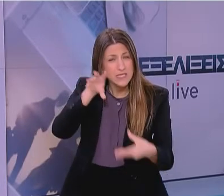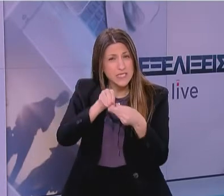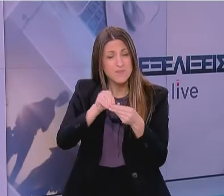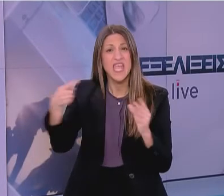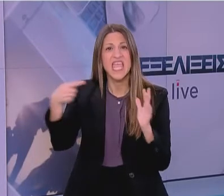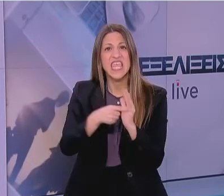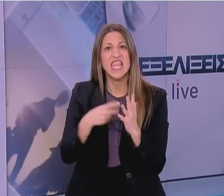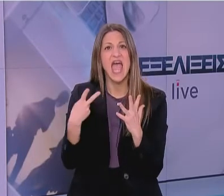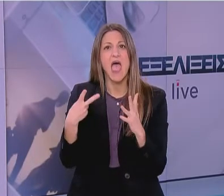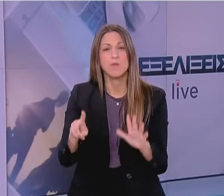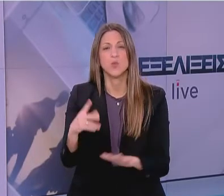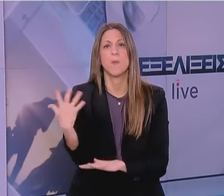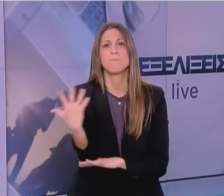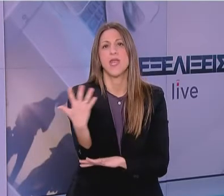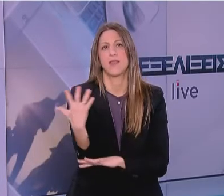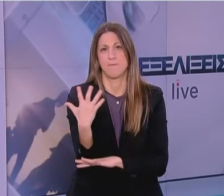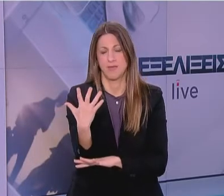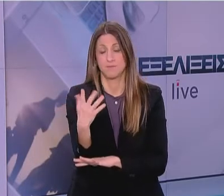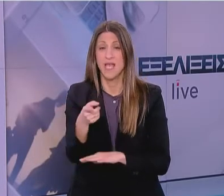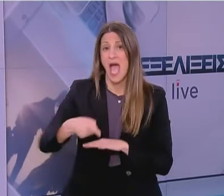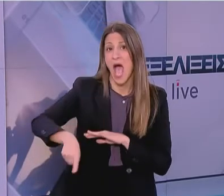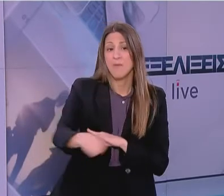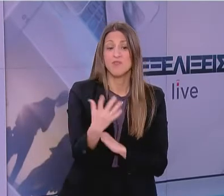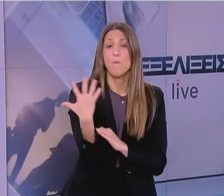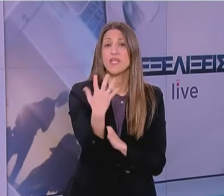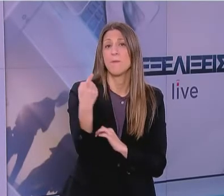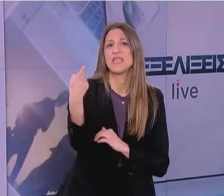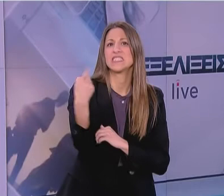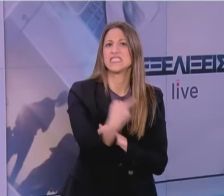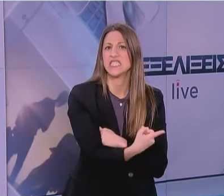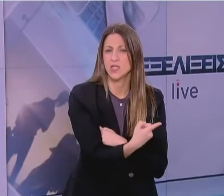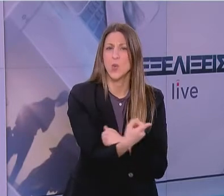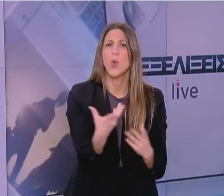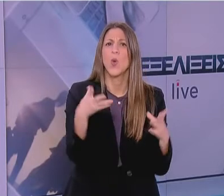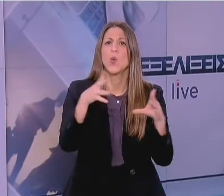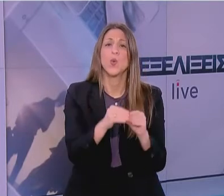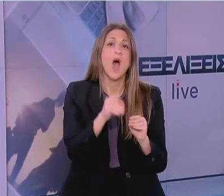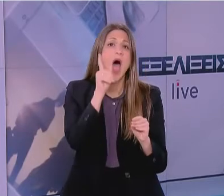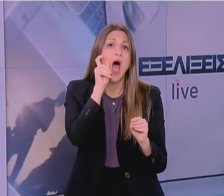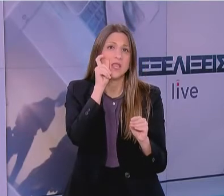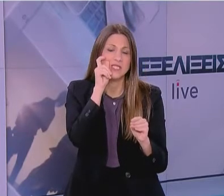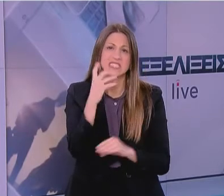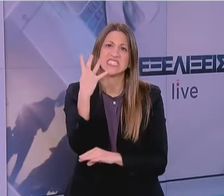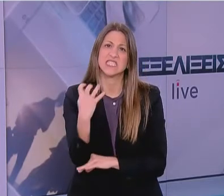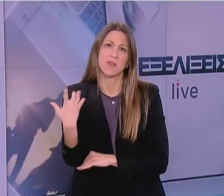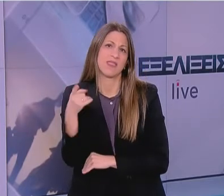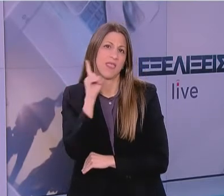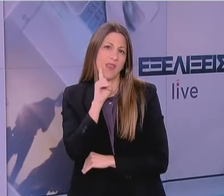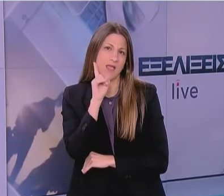είναι 1.755, εκ των οποίων το 55% αφορά άντρες.